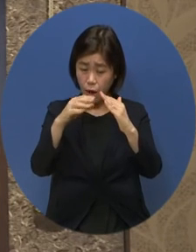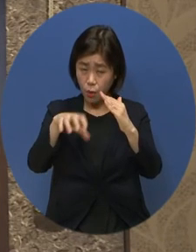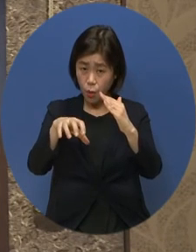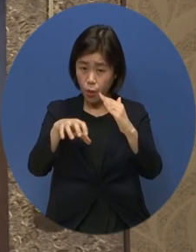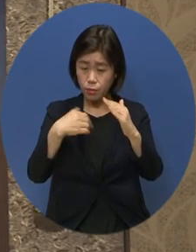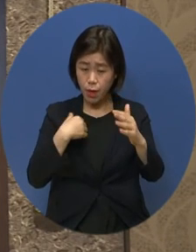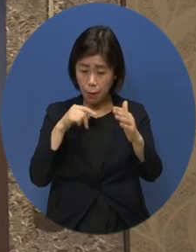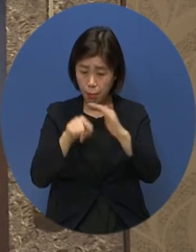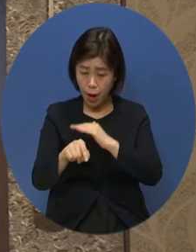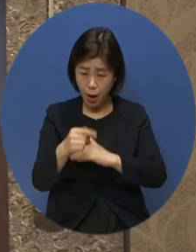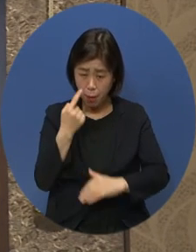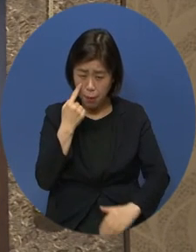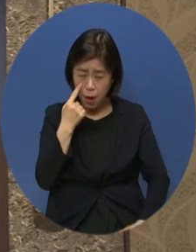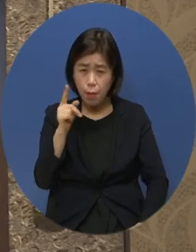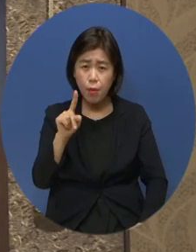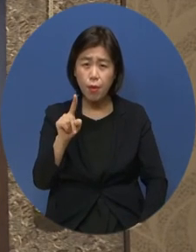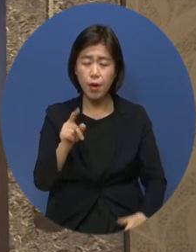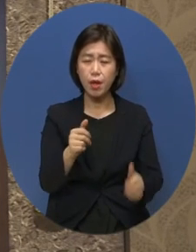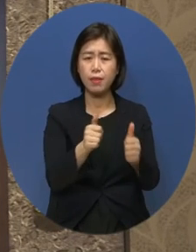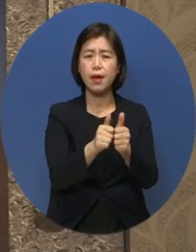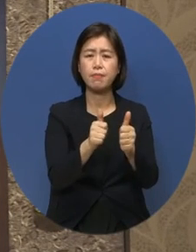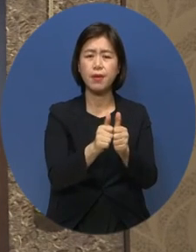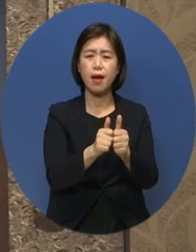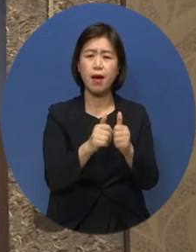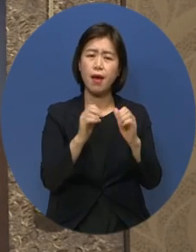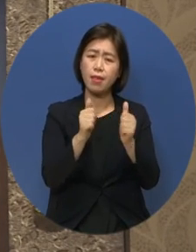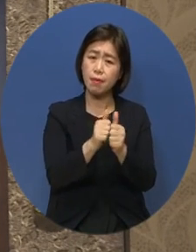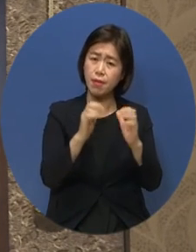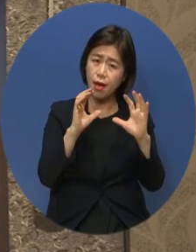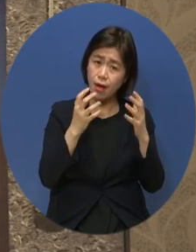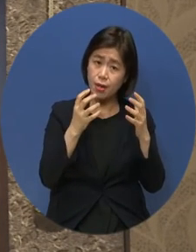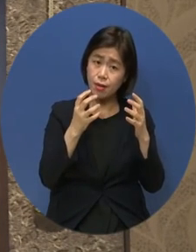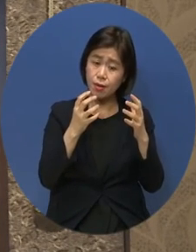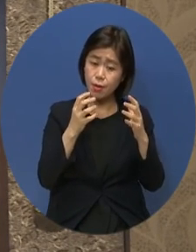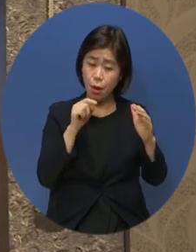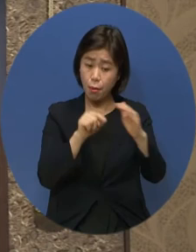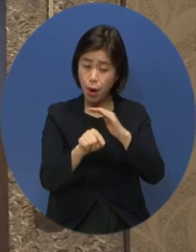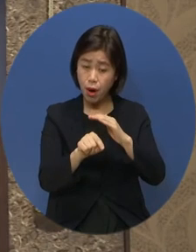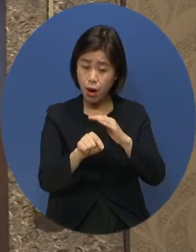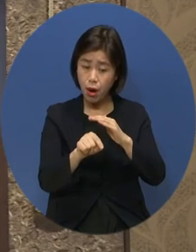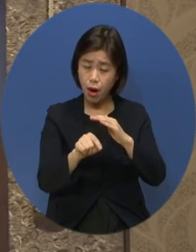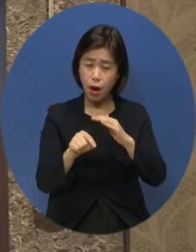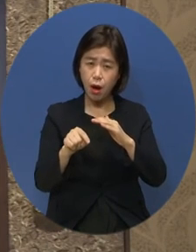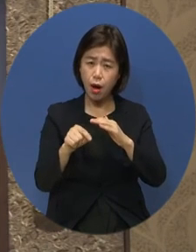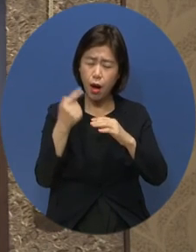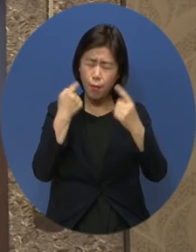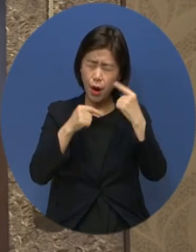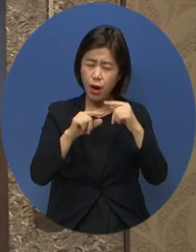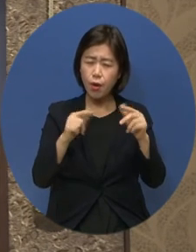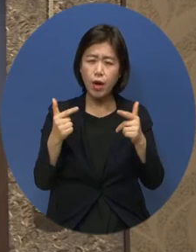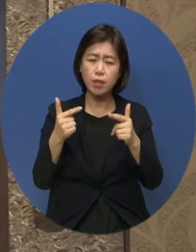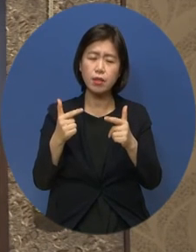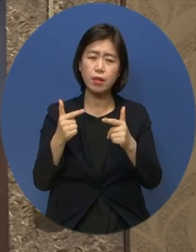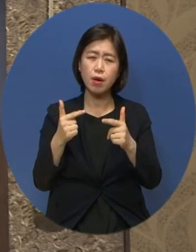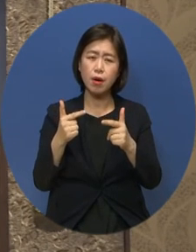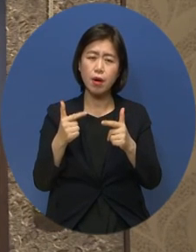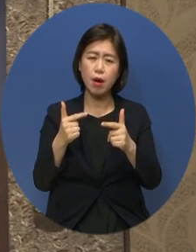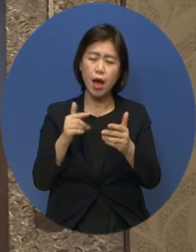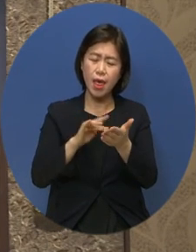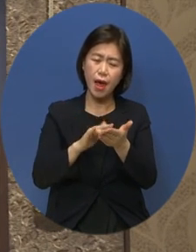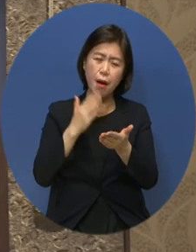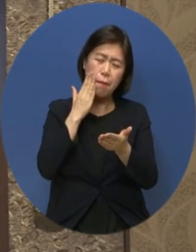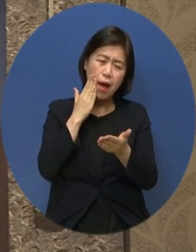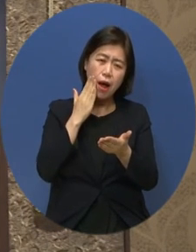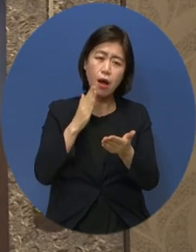7을 받기 위해서 오는데 여성들도 많을텐데 여성들은 한 명도 안 보이는 겁니다 그게 왜 이럴까